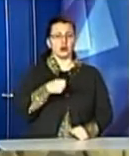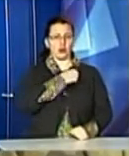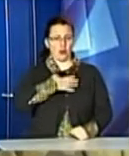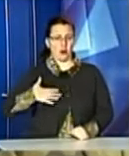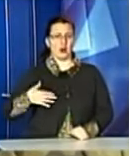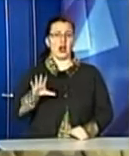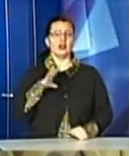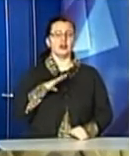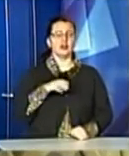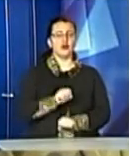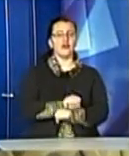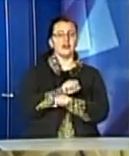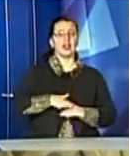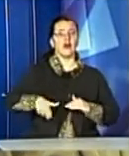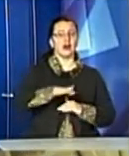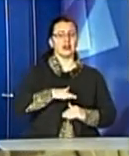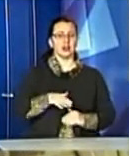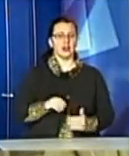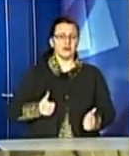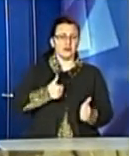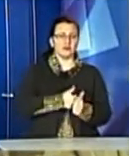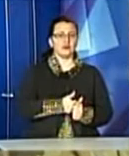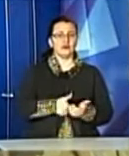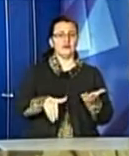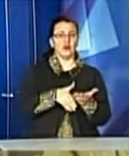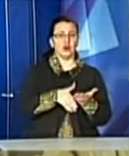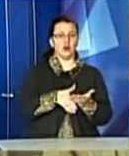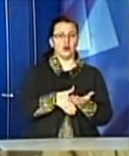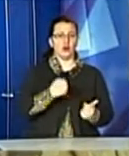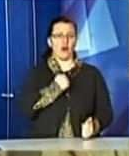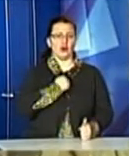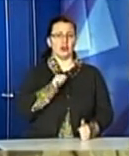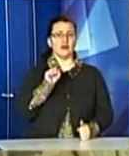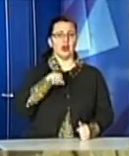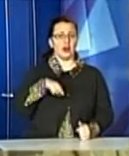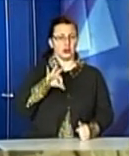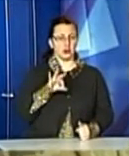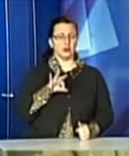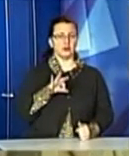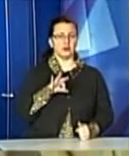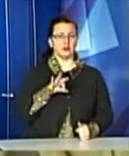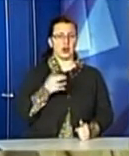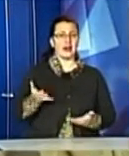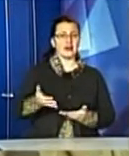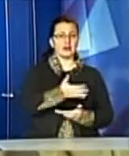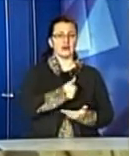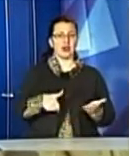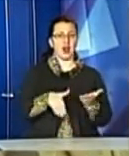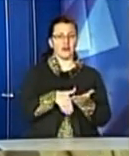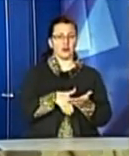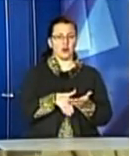Майдані. Він включився в допомогу воїнам АТО, збирав